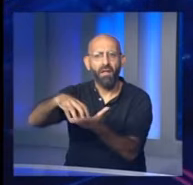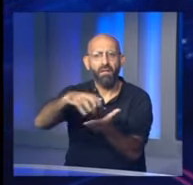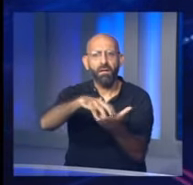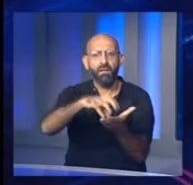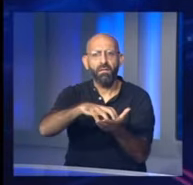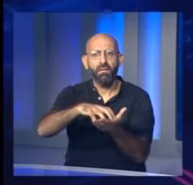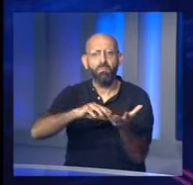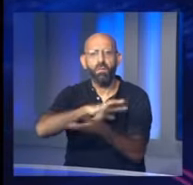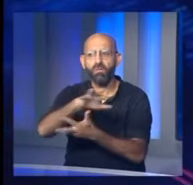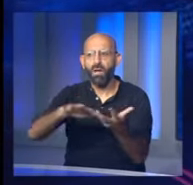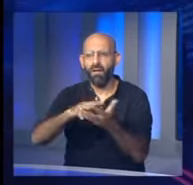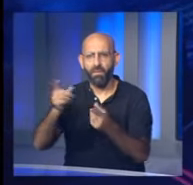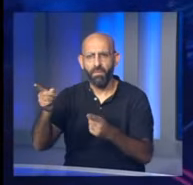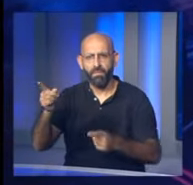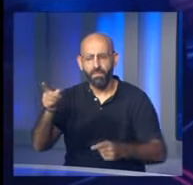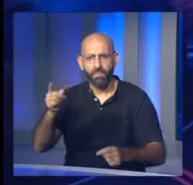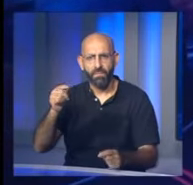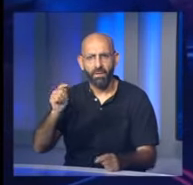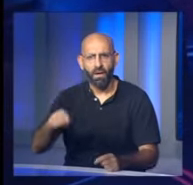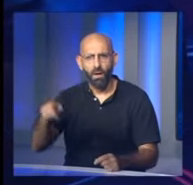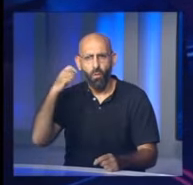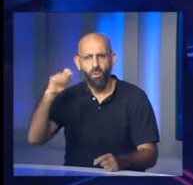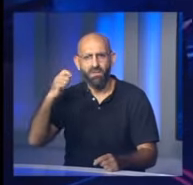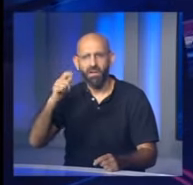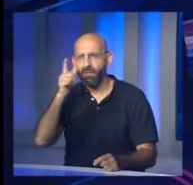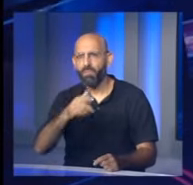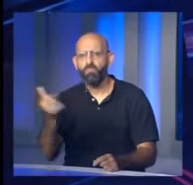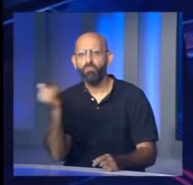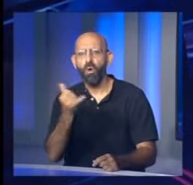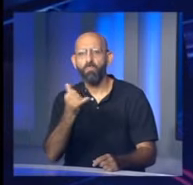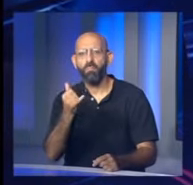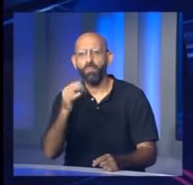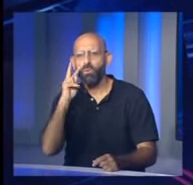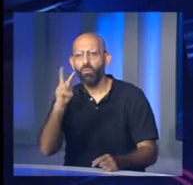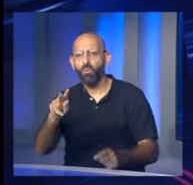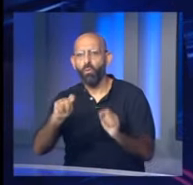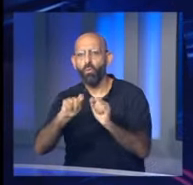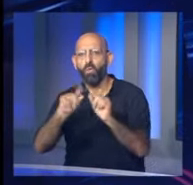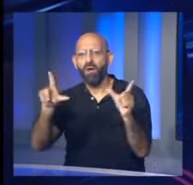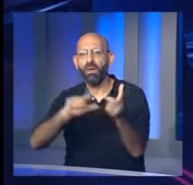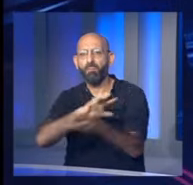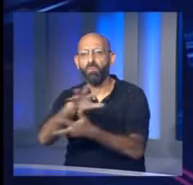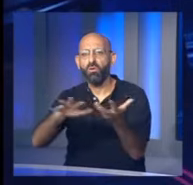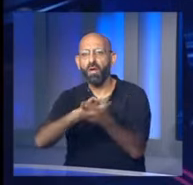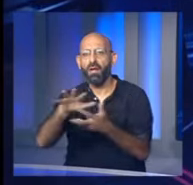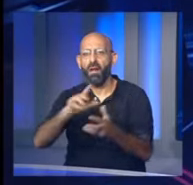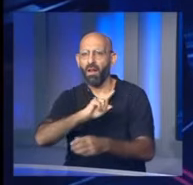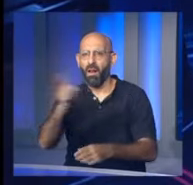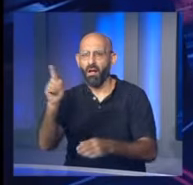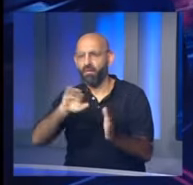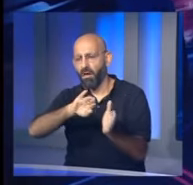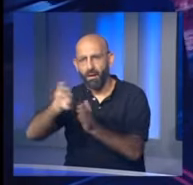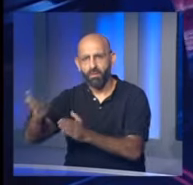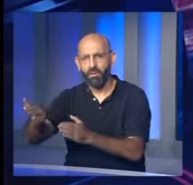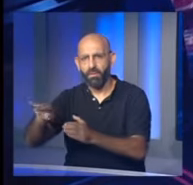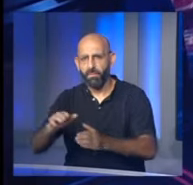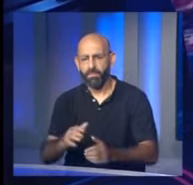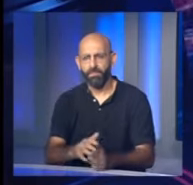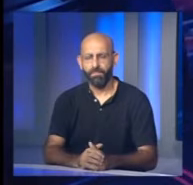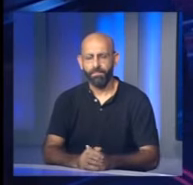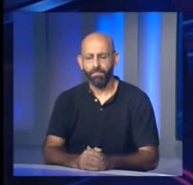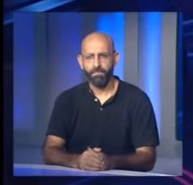التي تحصل في عدد من المناطق ومعالجه الثغرات القائمه الوزير المولوي اكد ضروره وجود